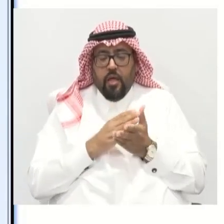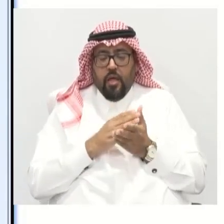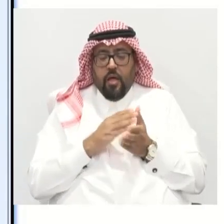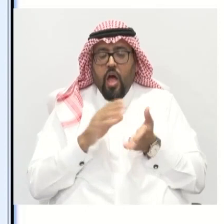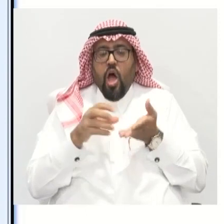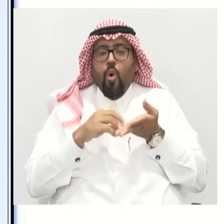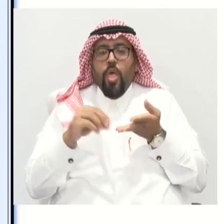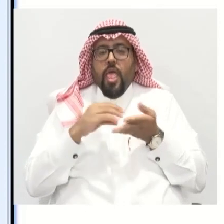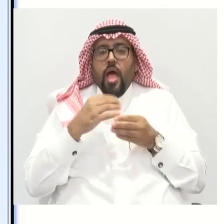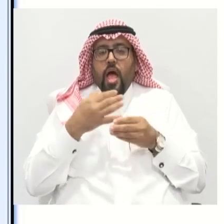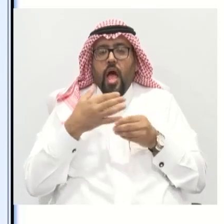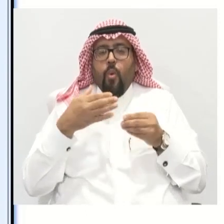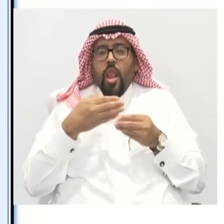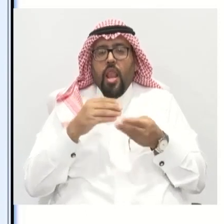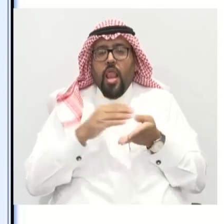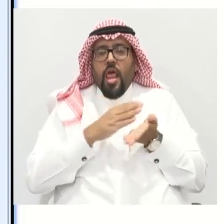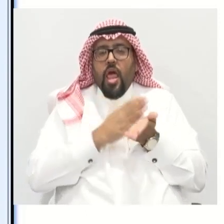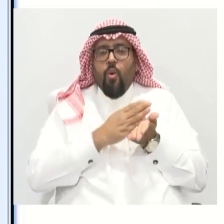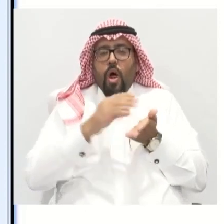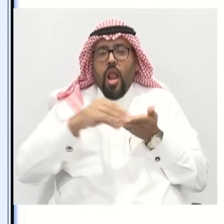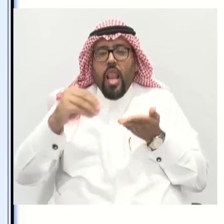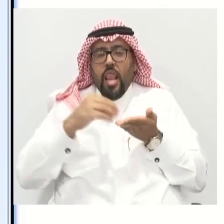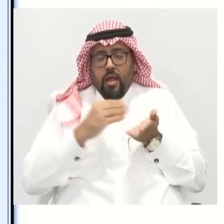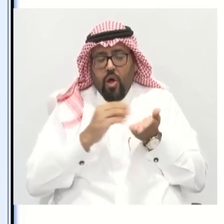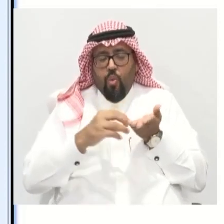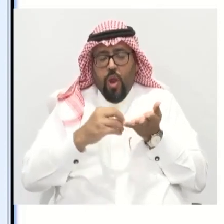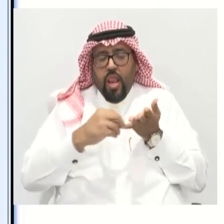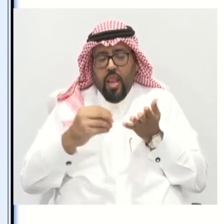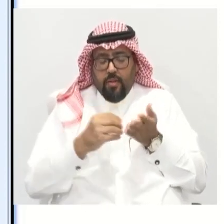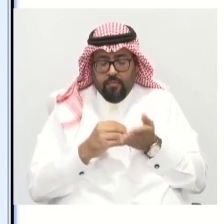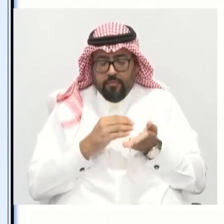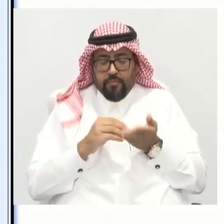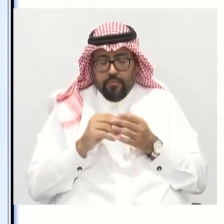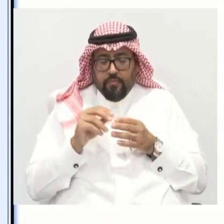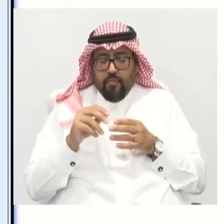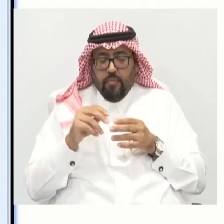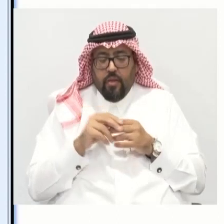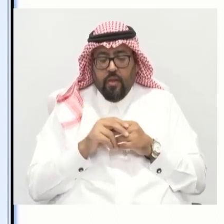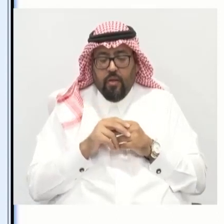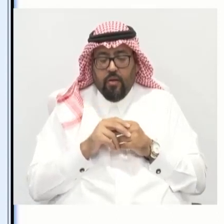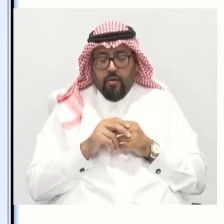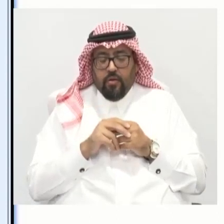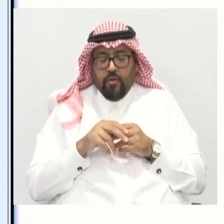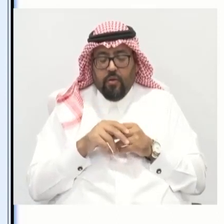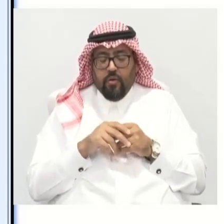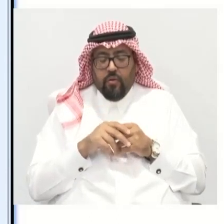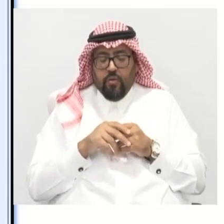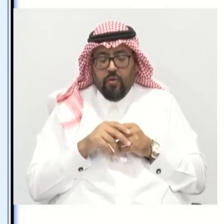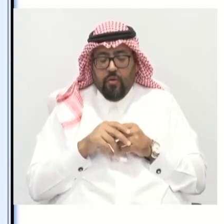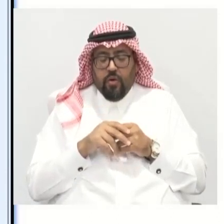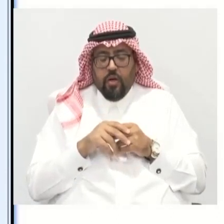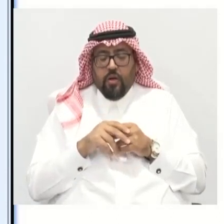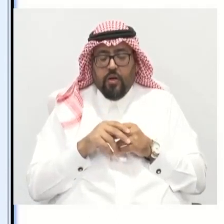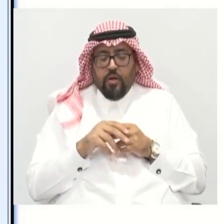الوطنيه وتسجيل المواليد وغير ذلك عندما نريد ان نصدر بطاقه للهويه الوطنيه الى اين اتجه